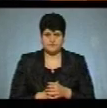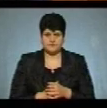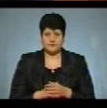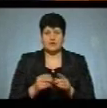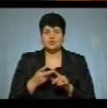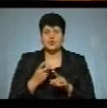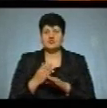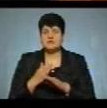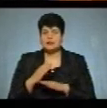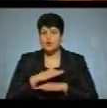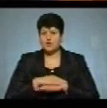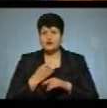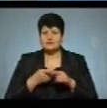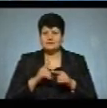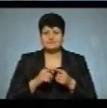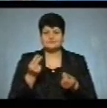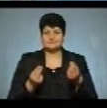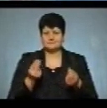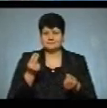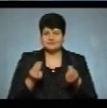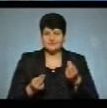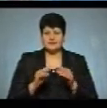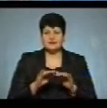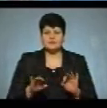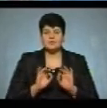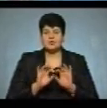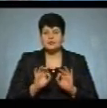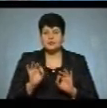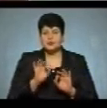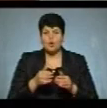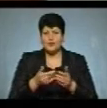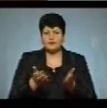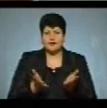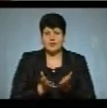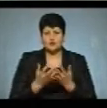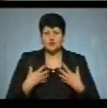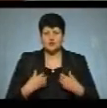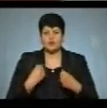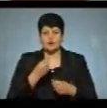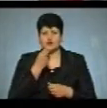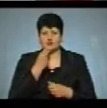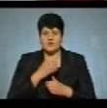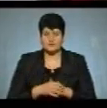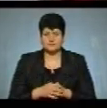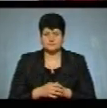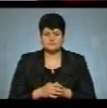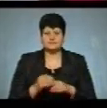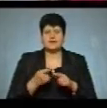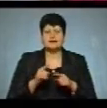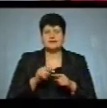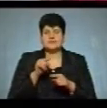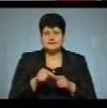Друга частина уроку – це інтерактивна гра, під час якої дітям розказують про тарілку здорового харчування. Ця